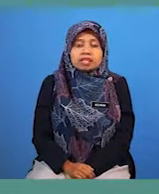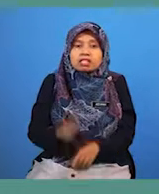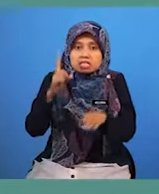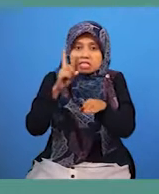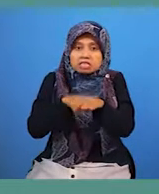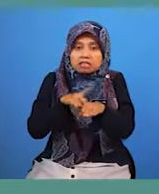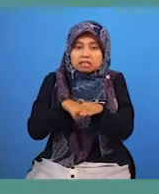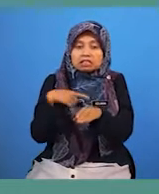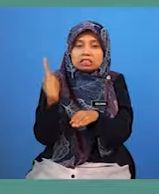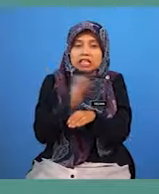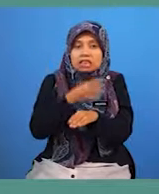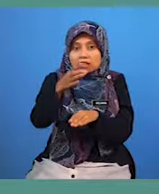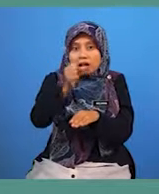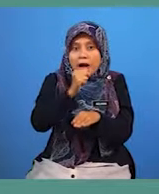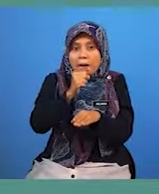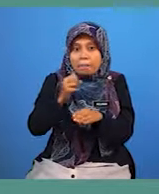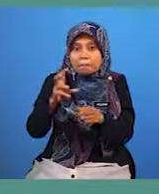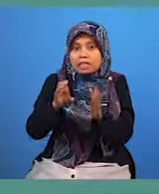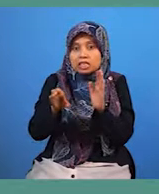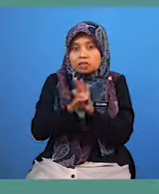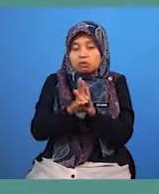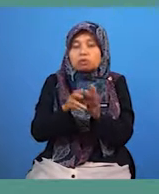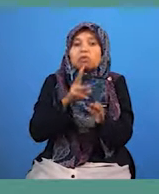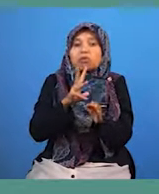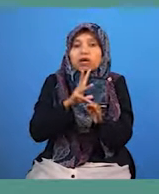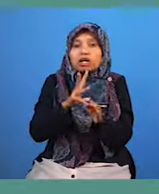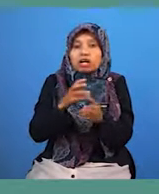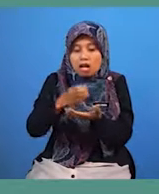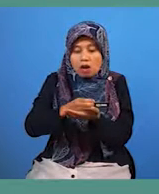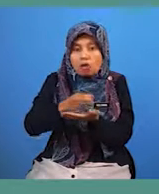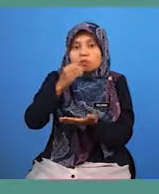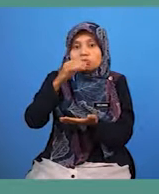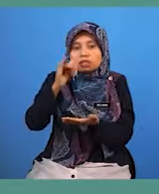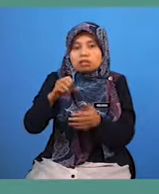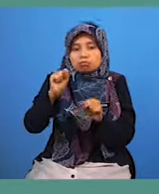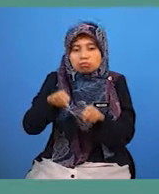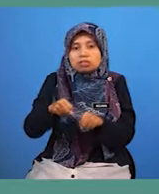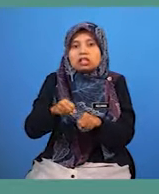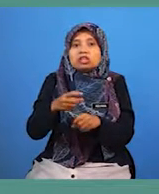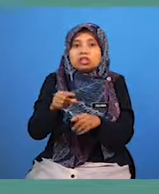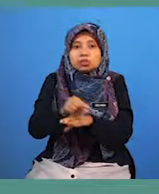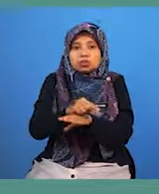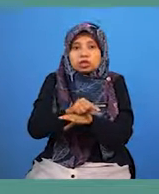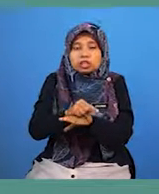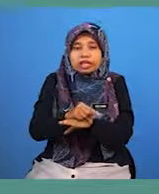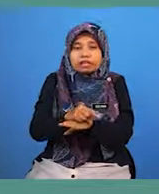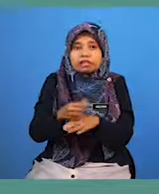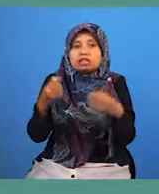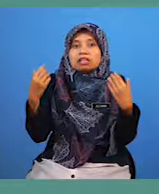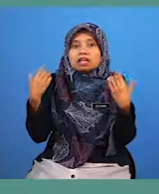Semasa juga kita ingin mengambil sampel air, botol sampel yang paling sesuai digunakan adalah yang diperbuat